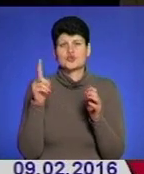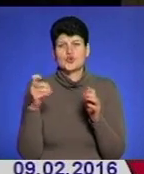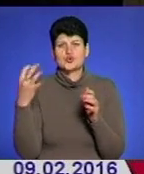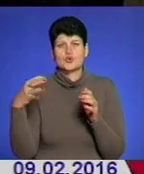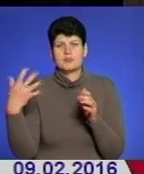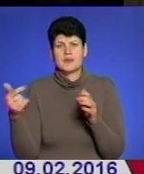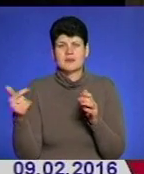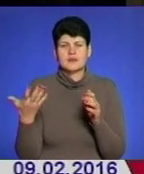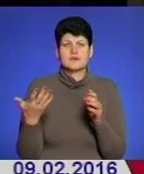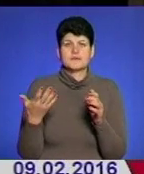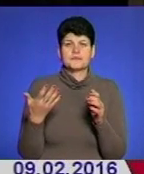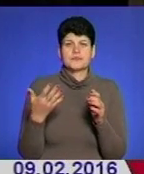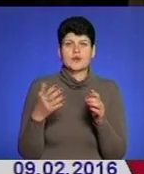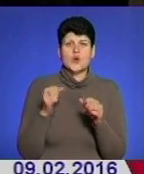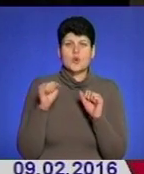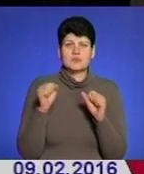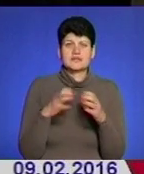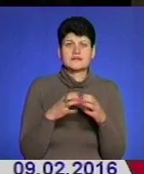7145 гривень, командир відділення